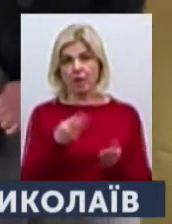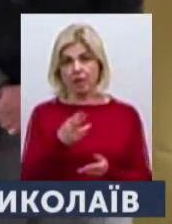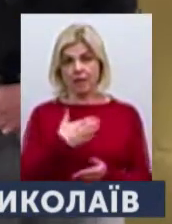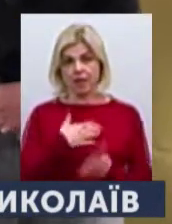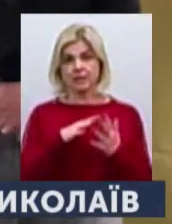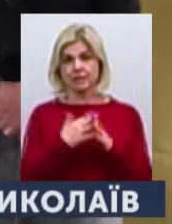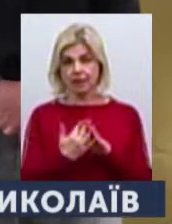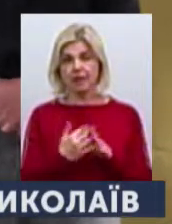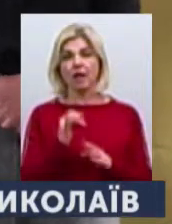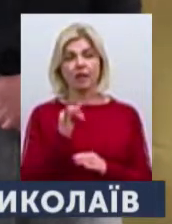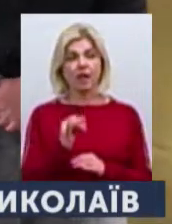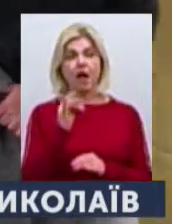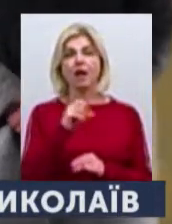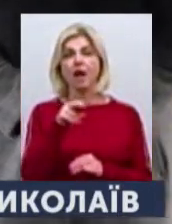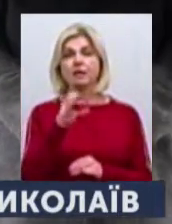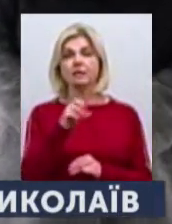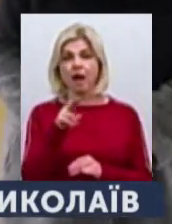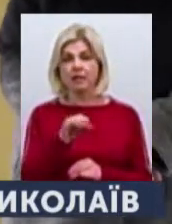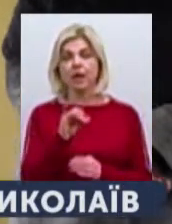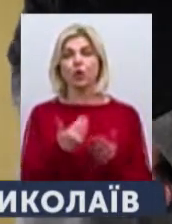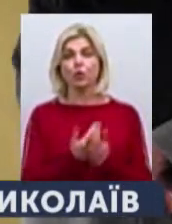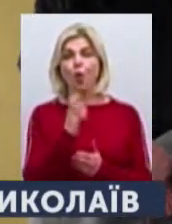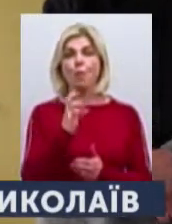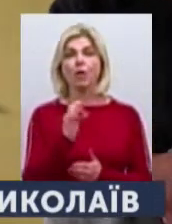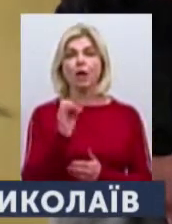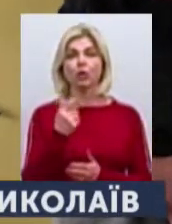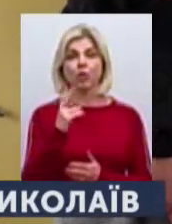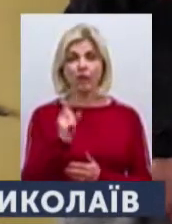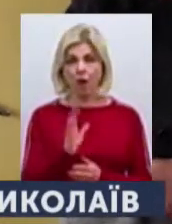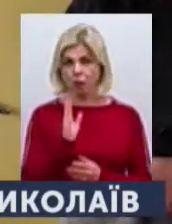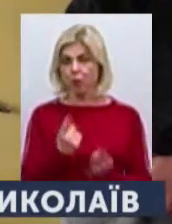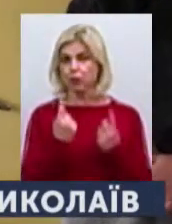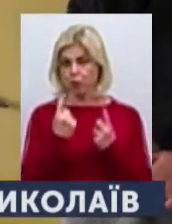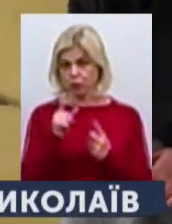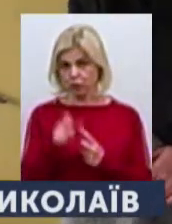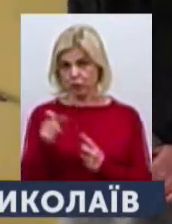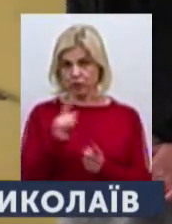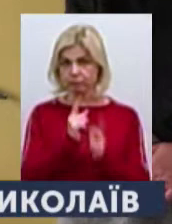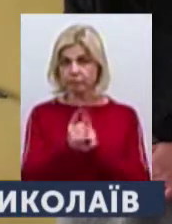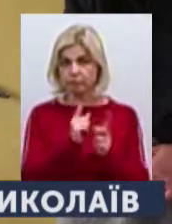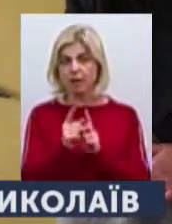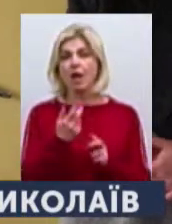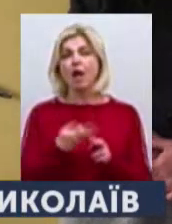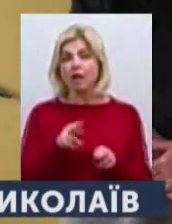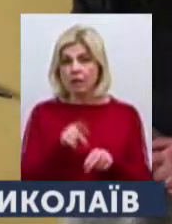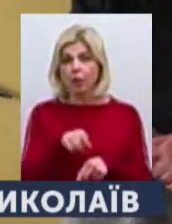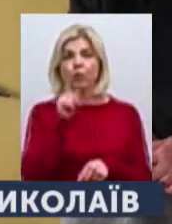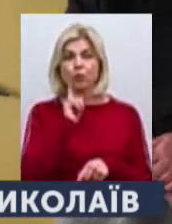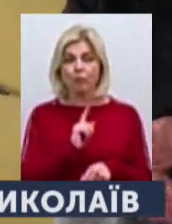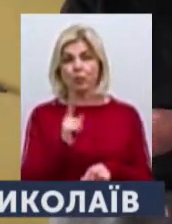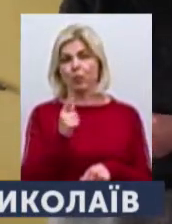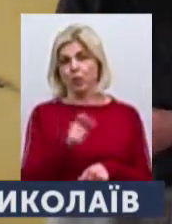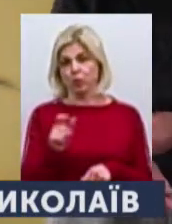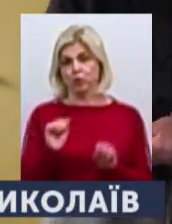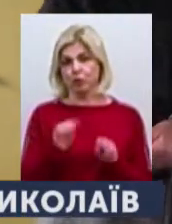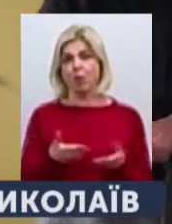ближніх сіл – Рацаду, Нової та Старої Богданівки. Тоді й почнеться великий пасажиропотік. Тим більше це зручно, адже люди можуть брати на